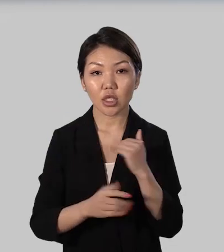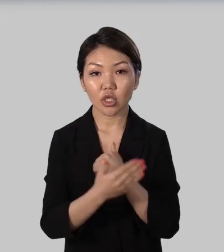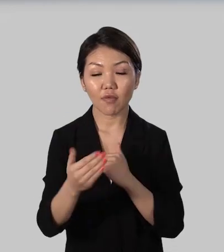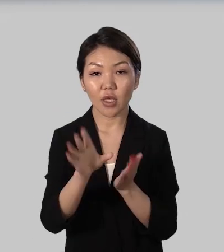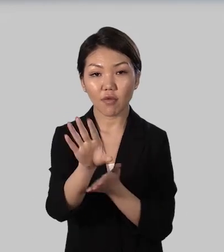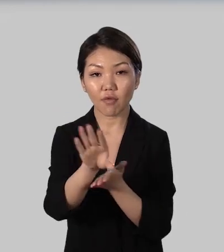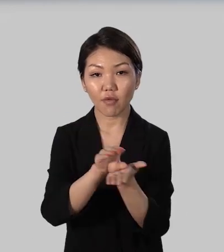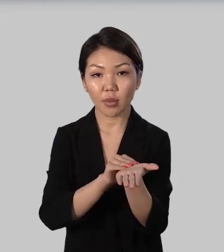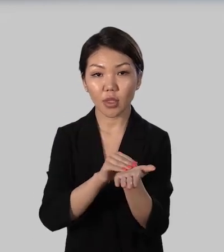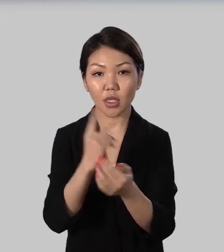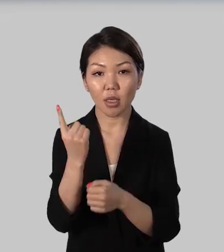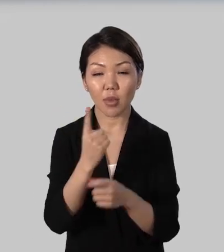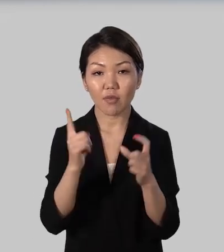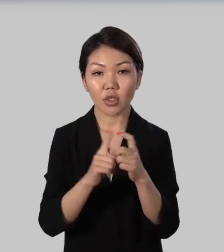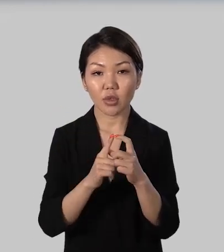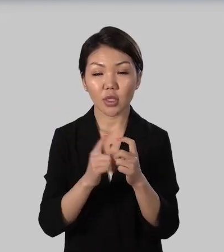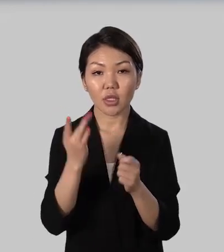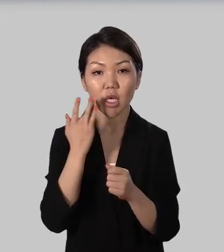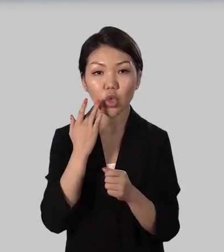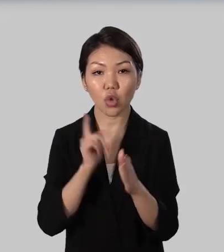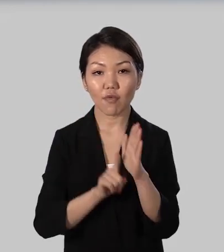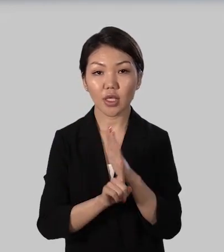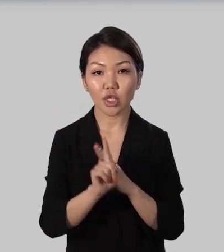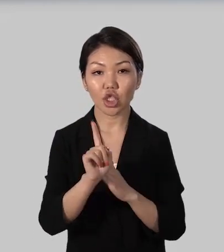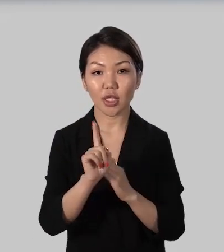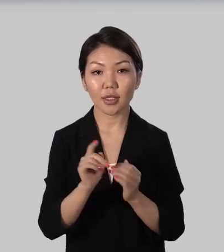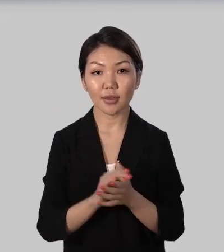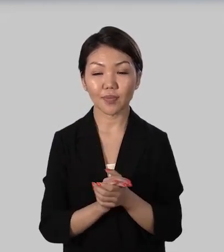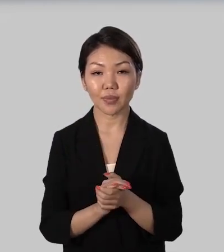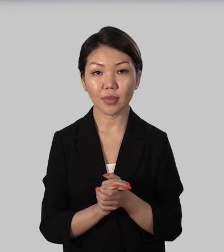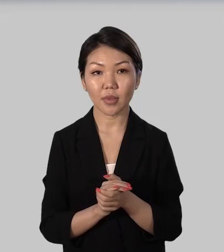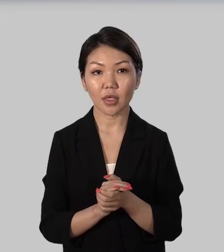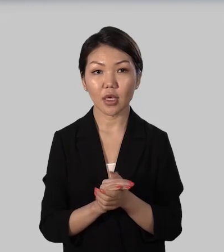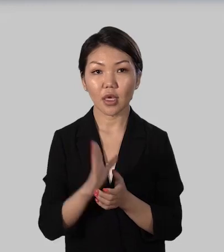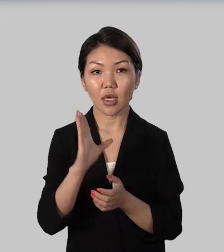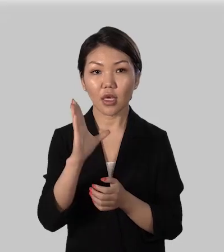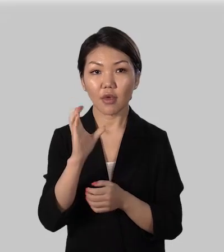которого она начинается вечером когда